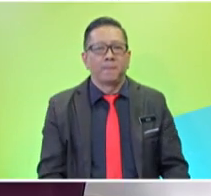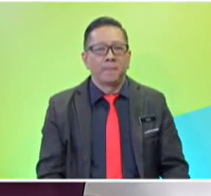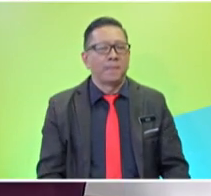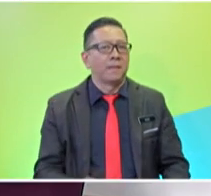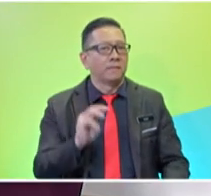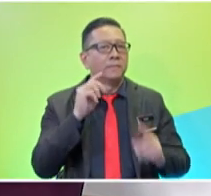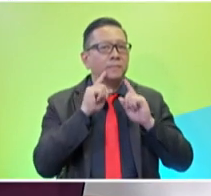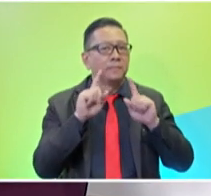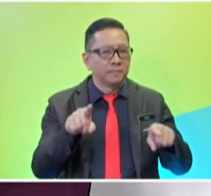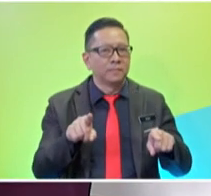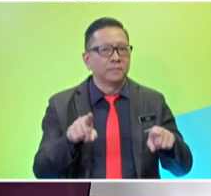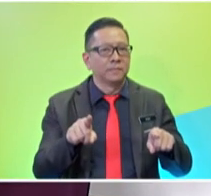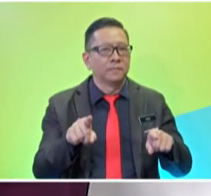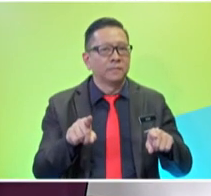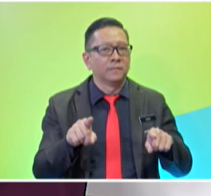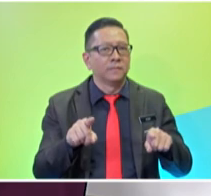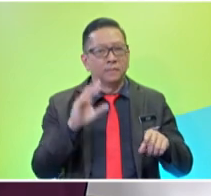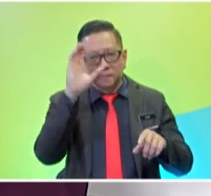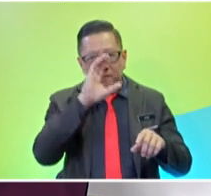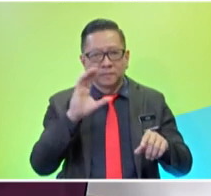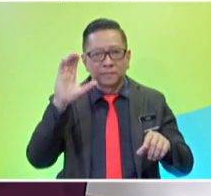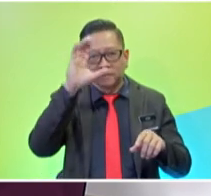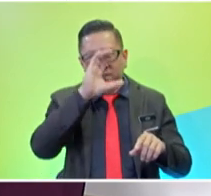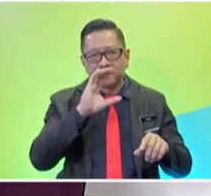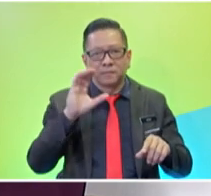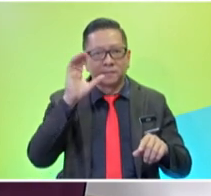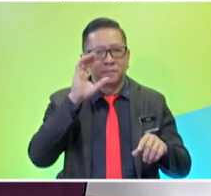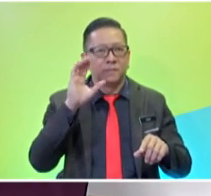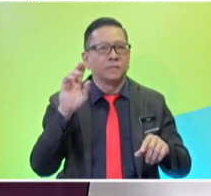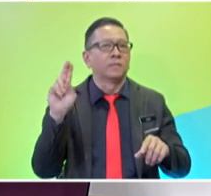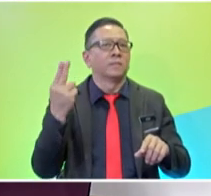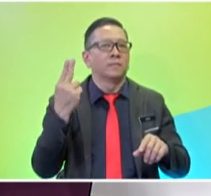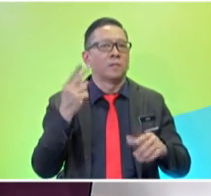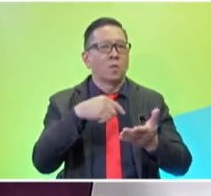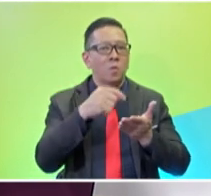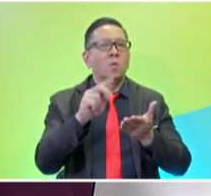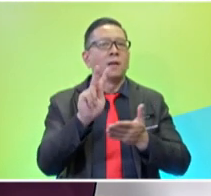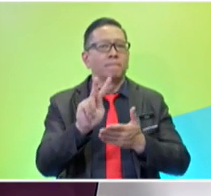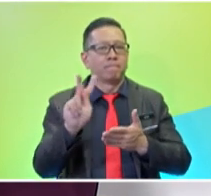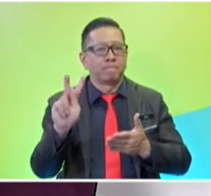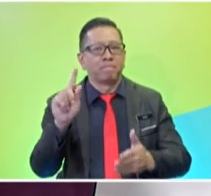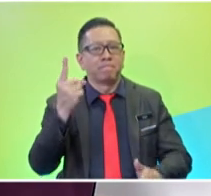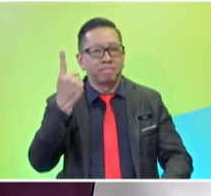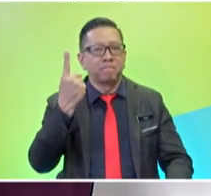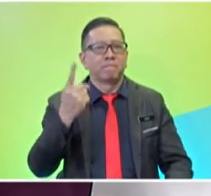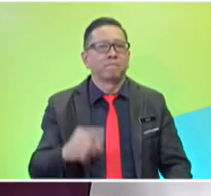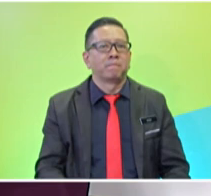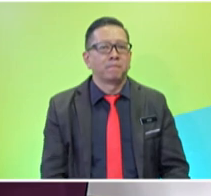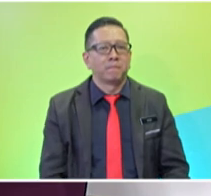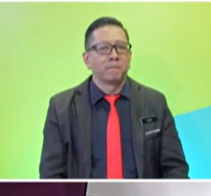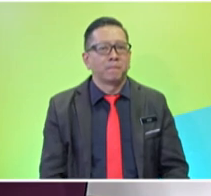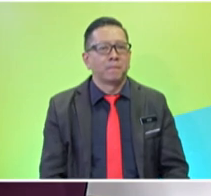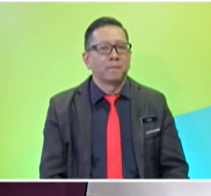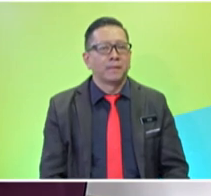ingat kita cuma nak cari ya ataupun kita tidak hanya menulis suatu keadaan kita